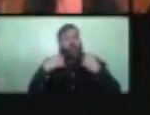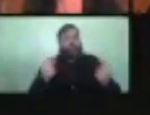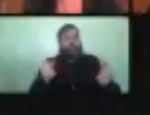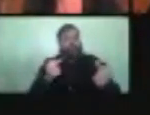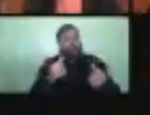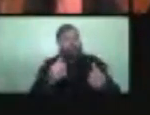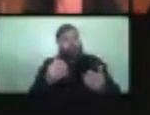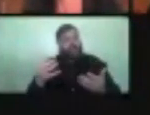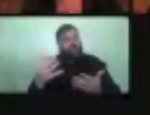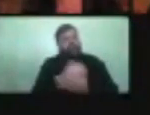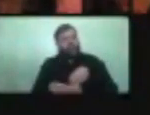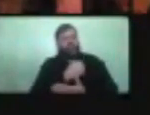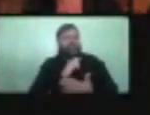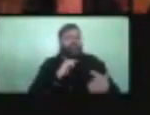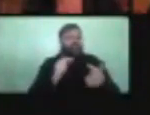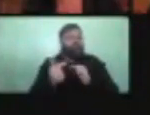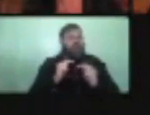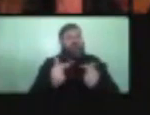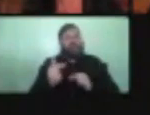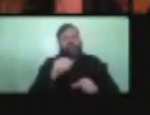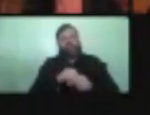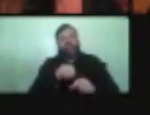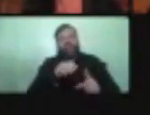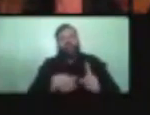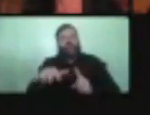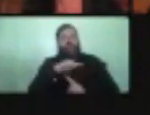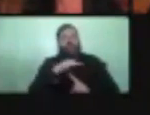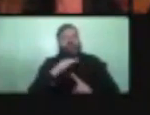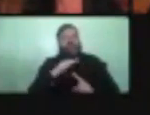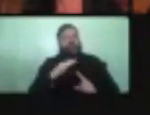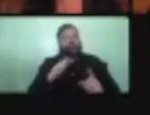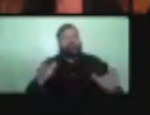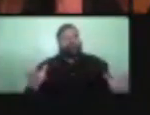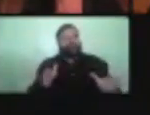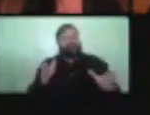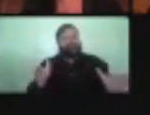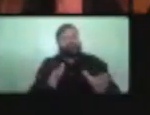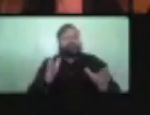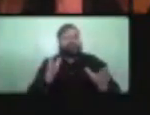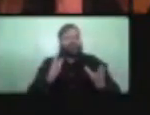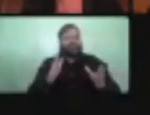tofauti. Wanafunzi wamesongamana.